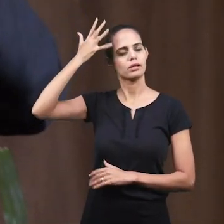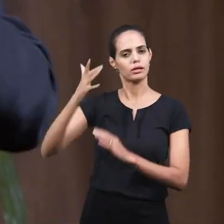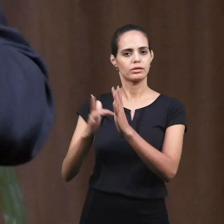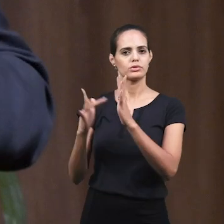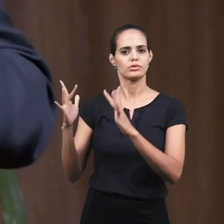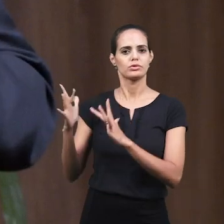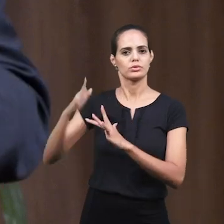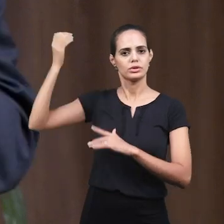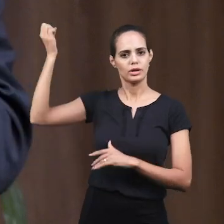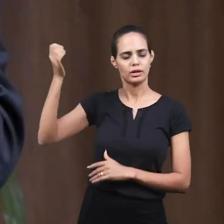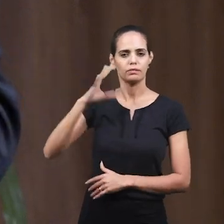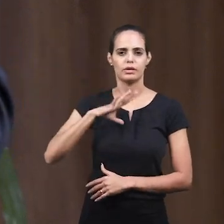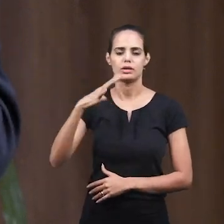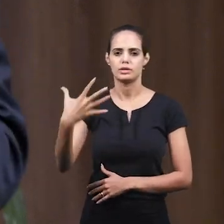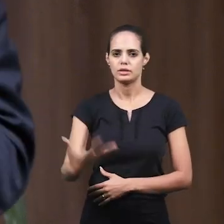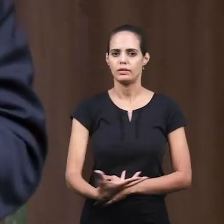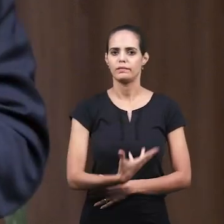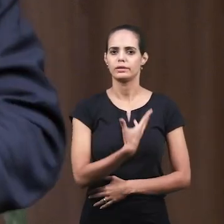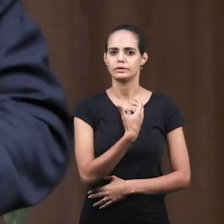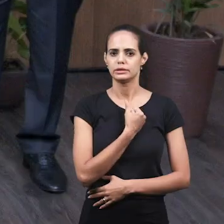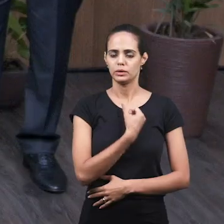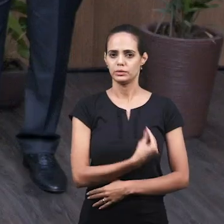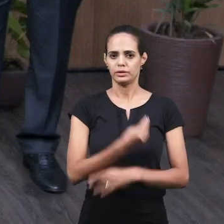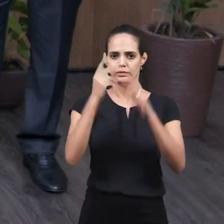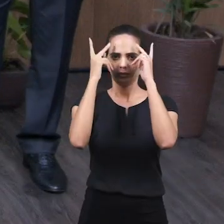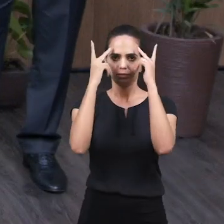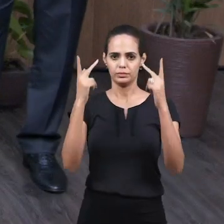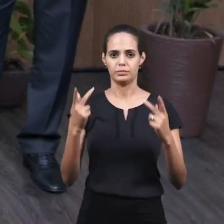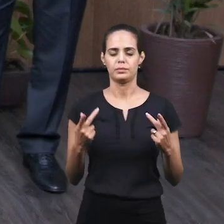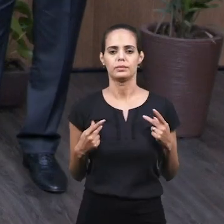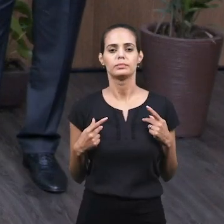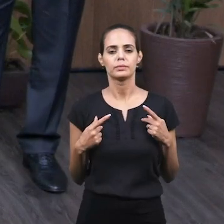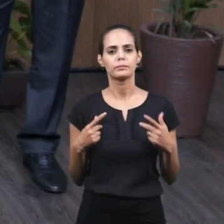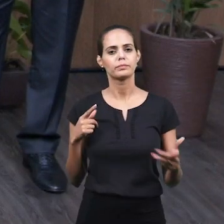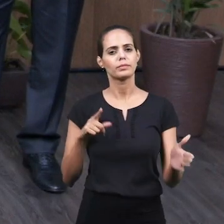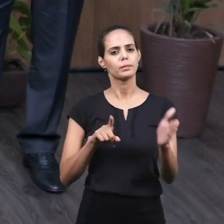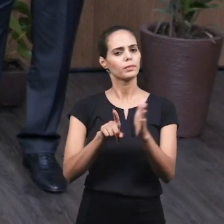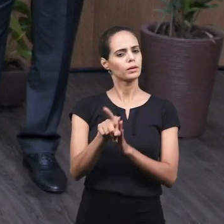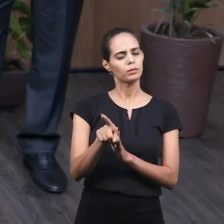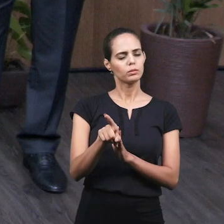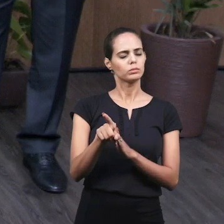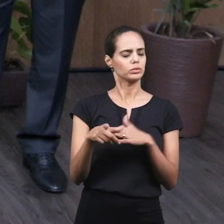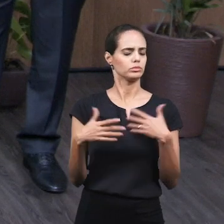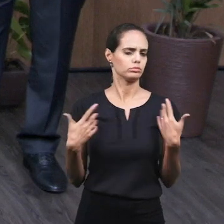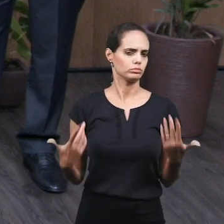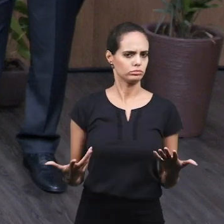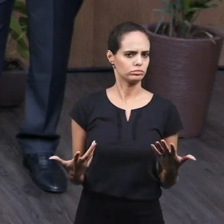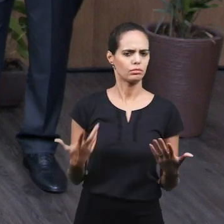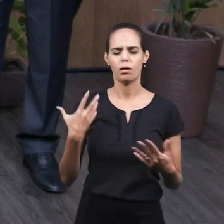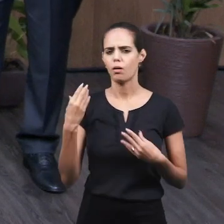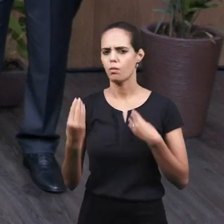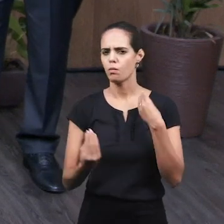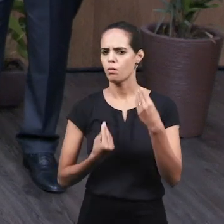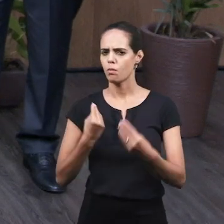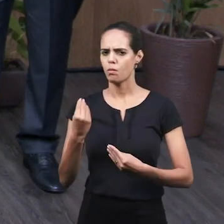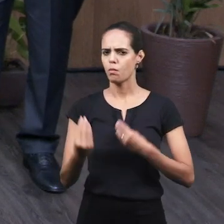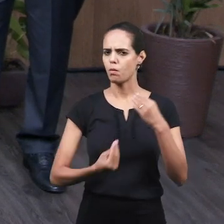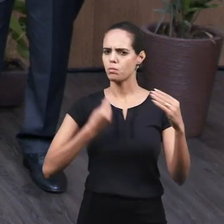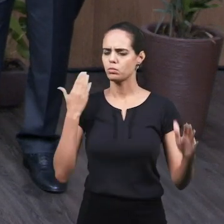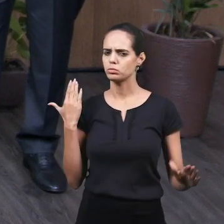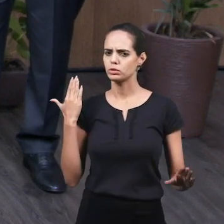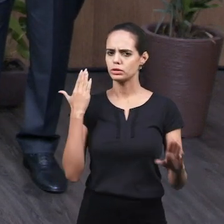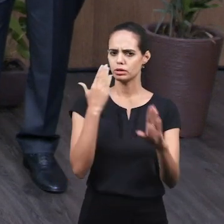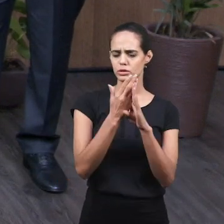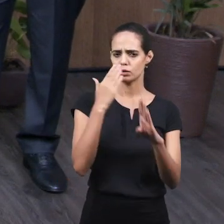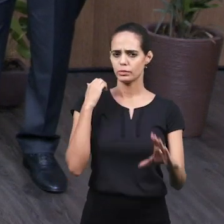salut à la vie de l'homme. Une question qu'on peut poser est comment découvrir le caractère